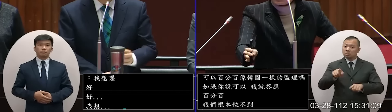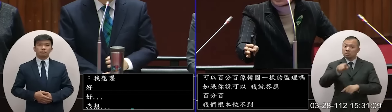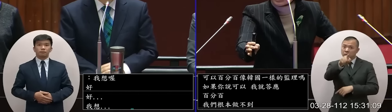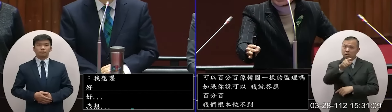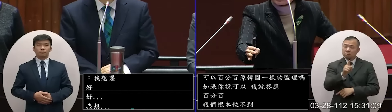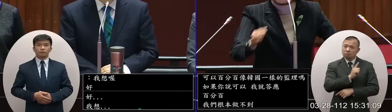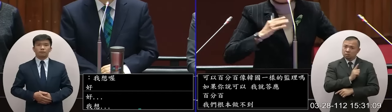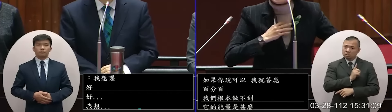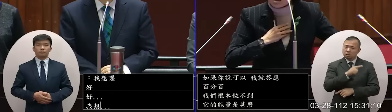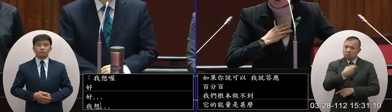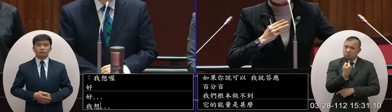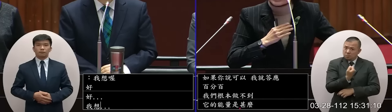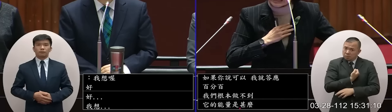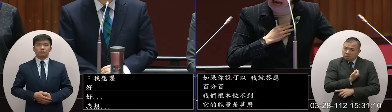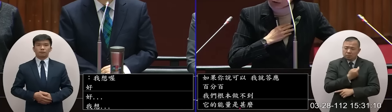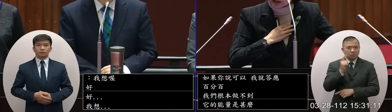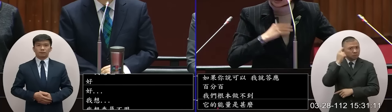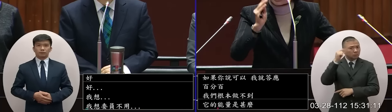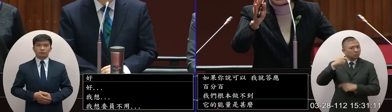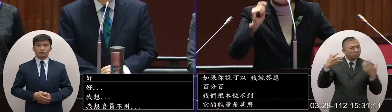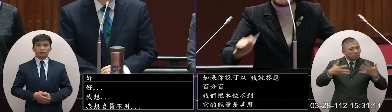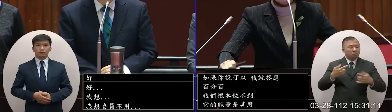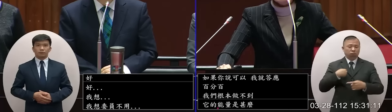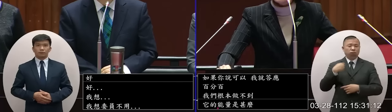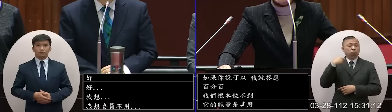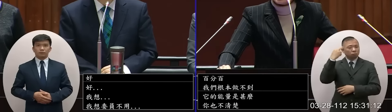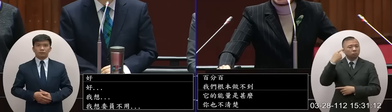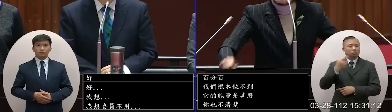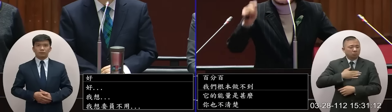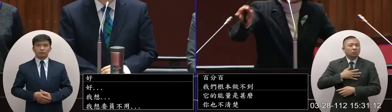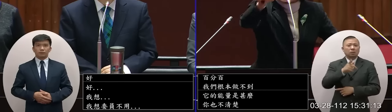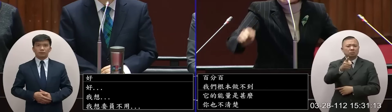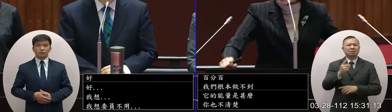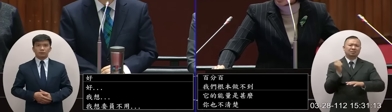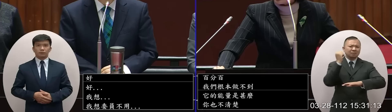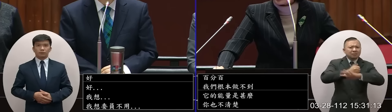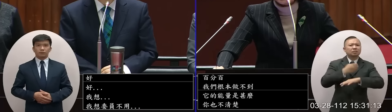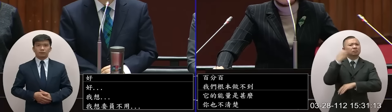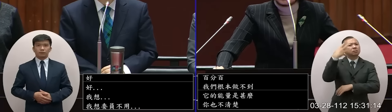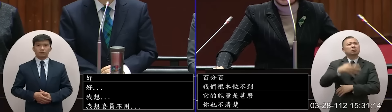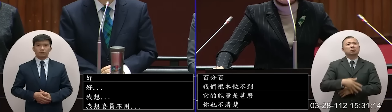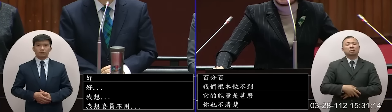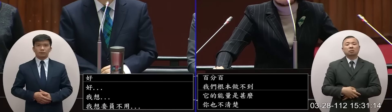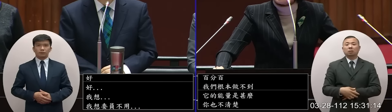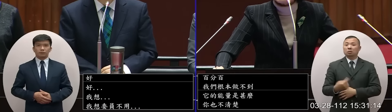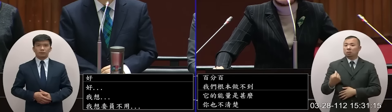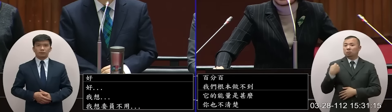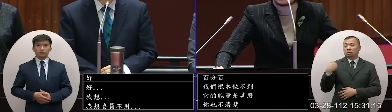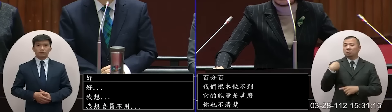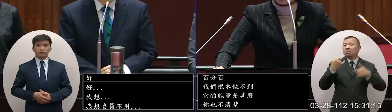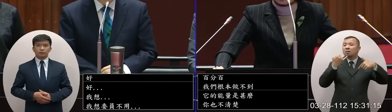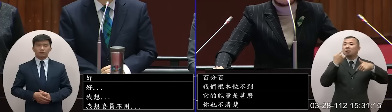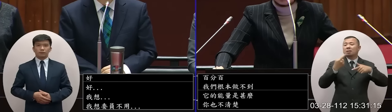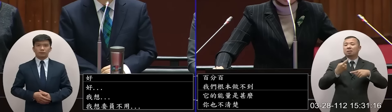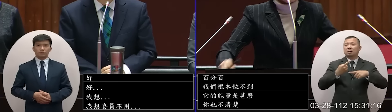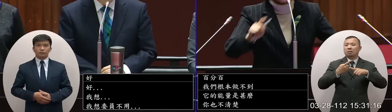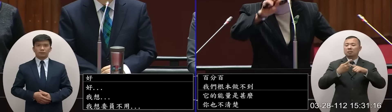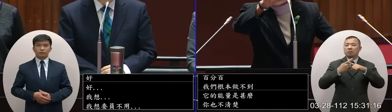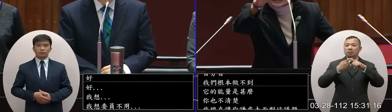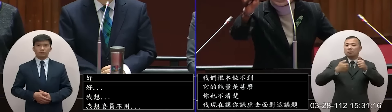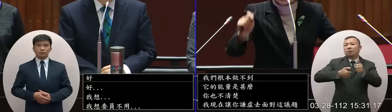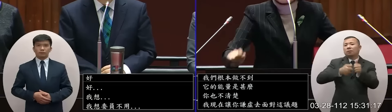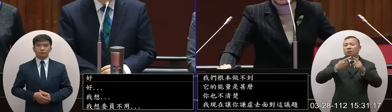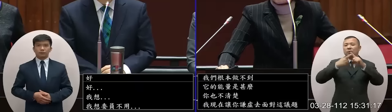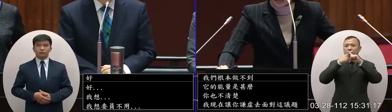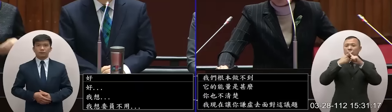面对这个议题。我认为我也了解你刚上任，你们昨天的何副院何副秘书长来跟我沟通，我也跟他